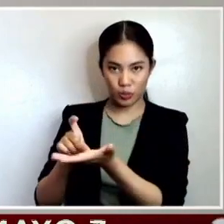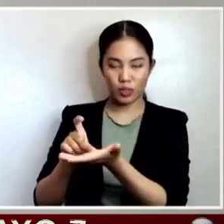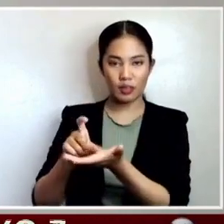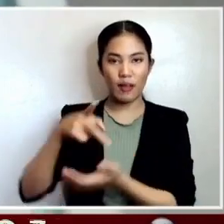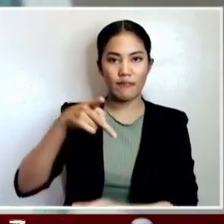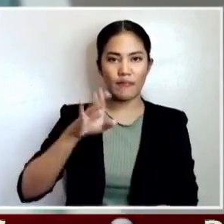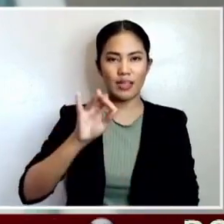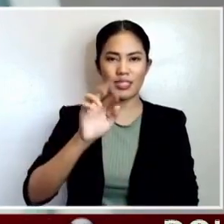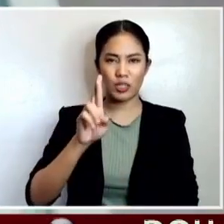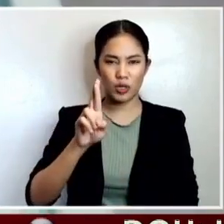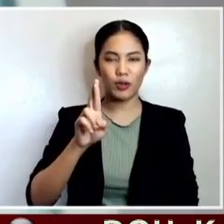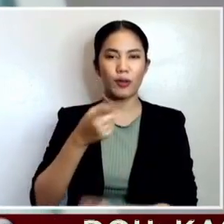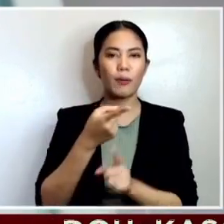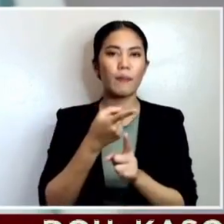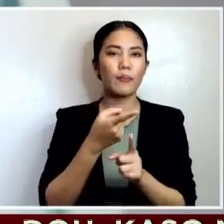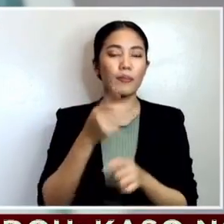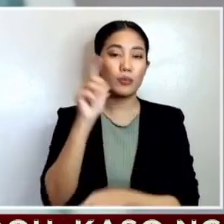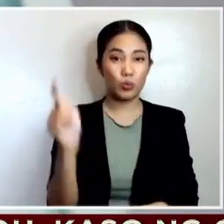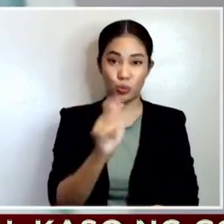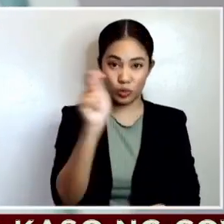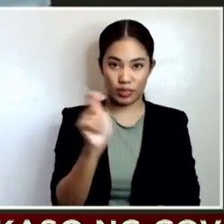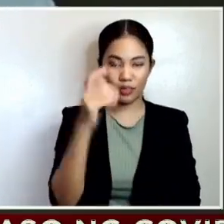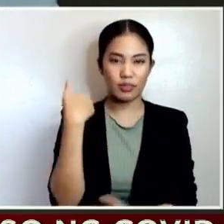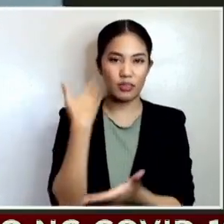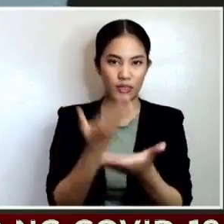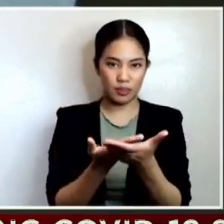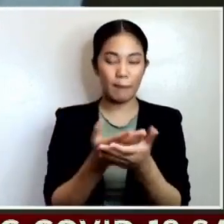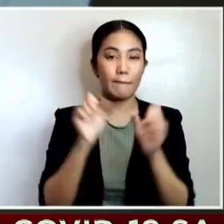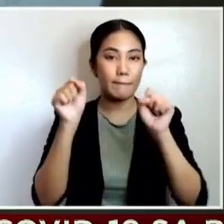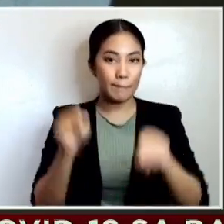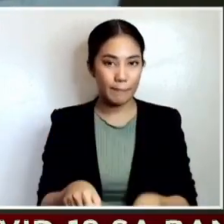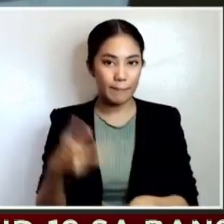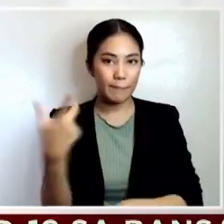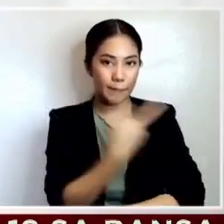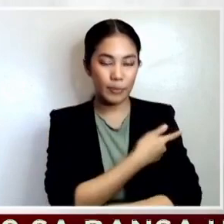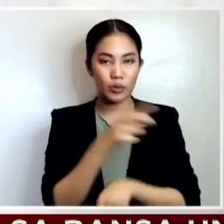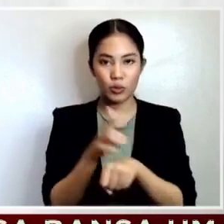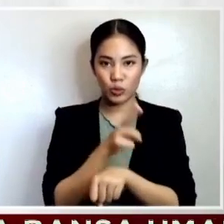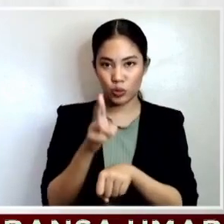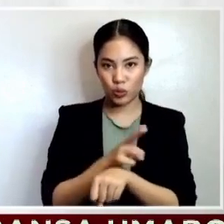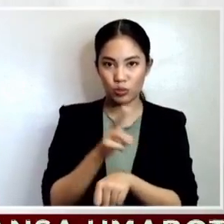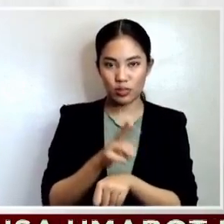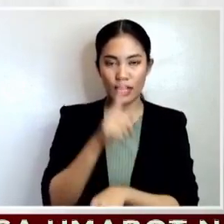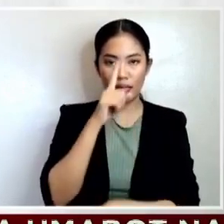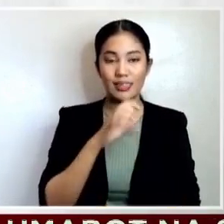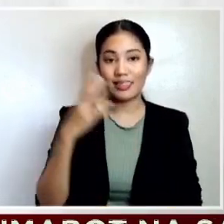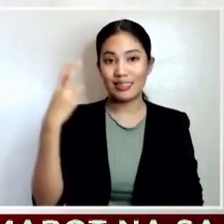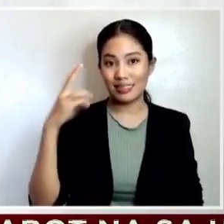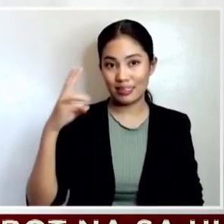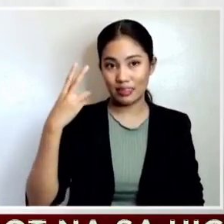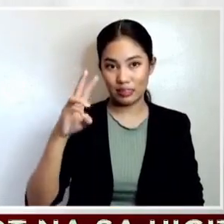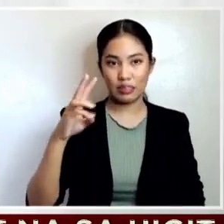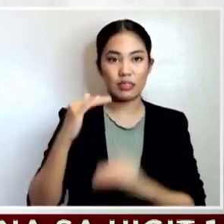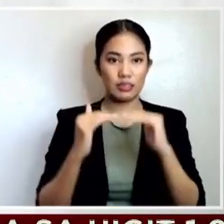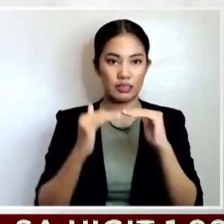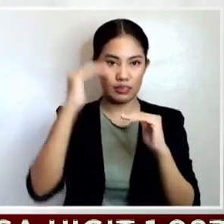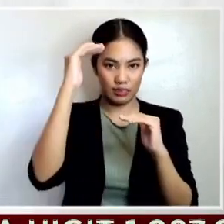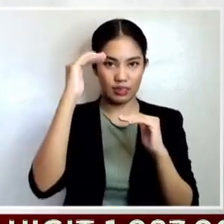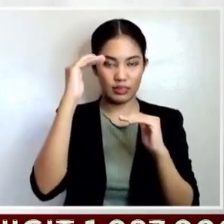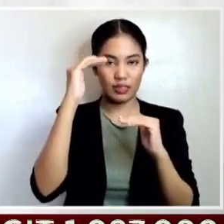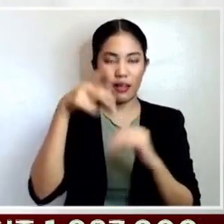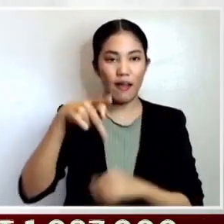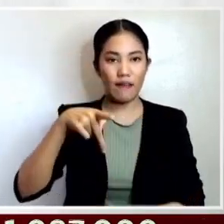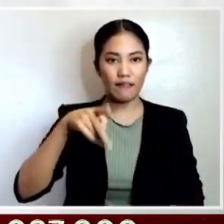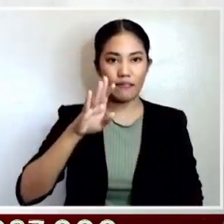Vaccine Expert Panel, pwedeng ibakuna ang Pfizer sa mga edad 16 pataas. Ang Pfizer talagang pwede siya 16 years